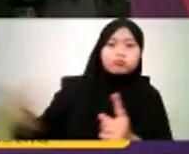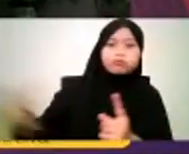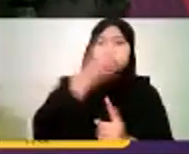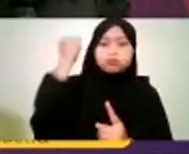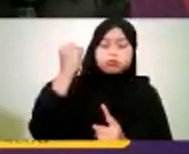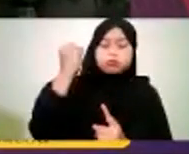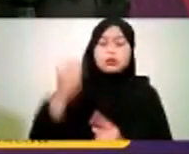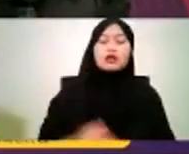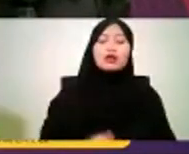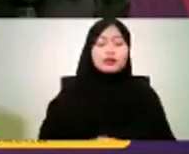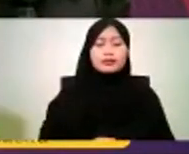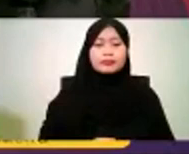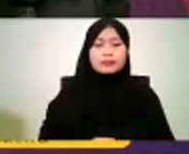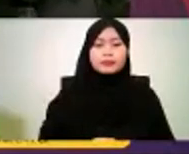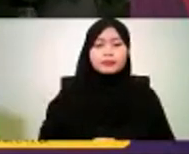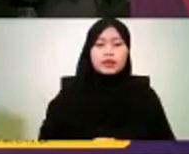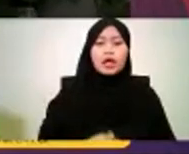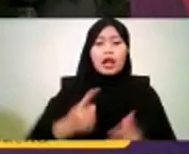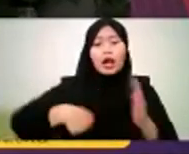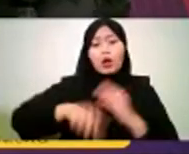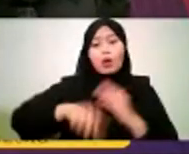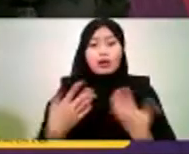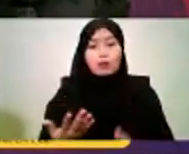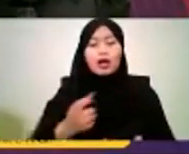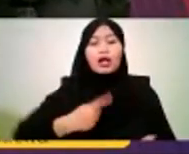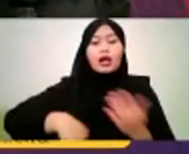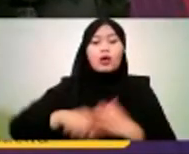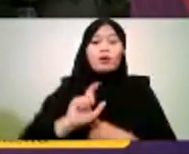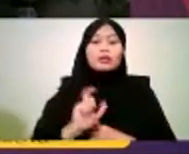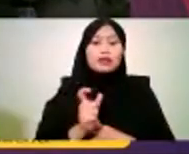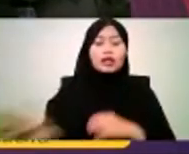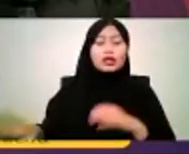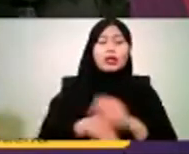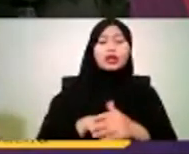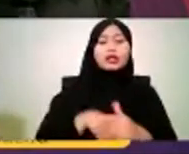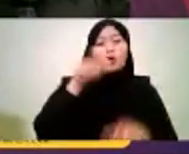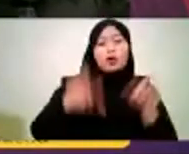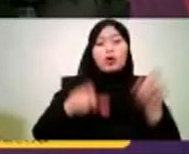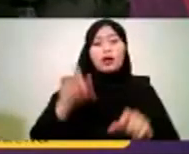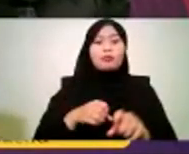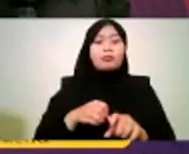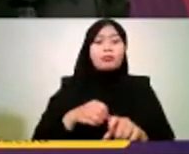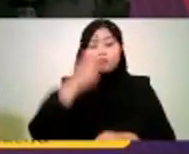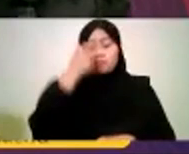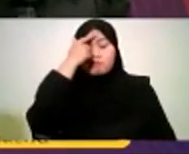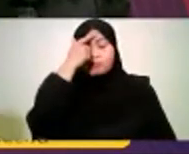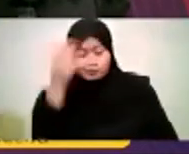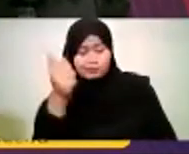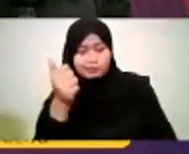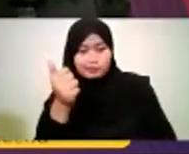civitas akademika melalui keterlibatan keterlibatan praktisi Dalam proses pembelajaran